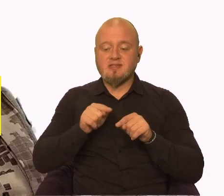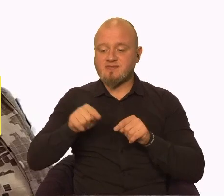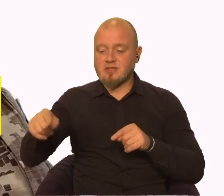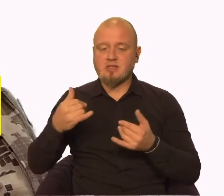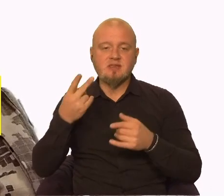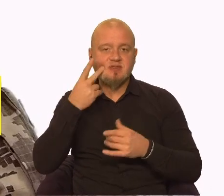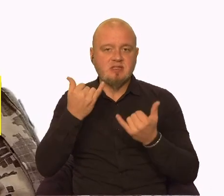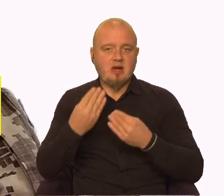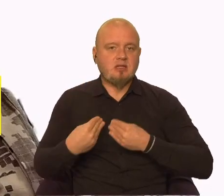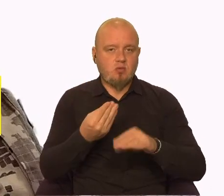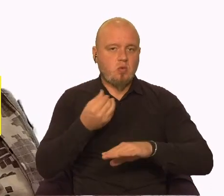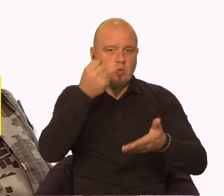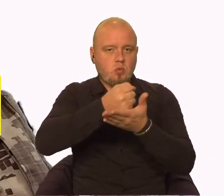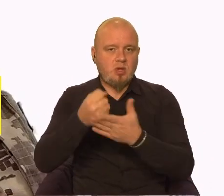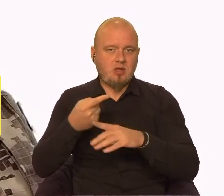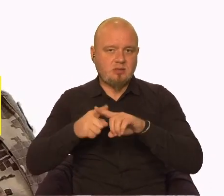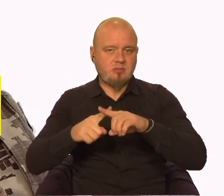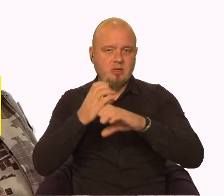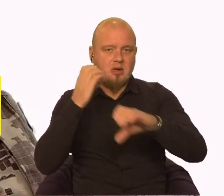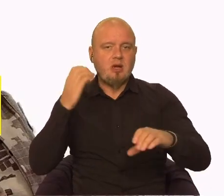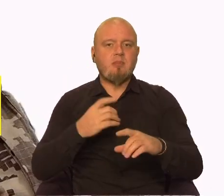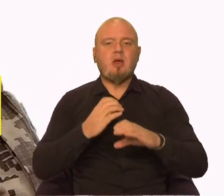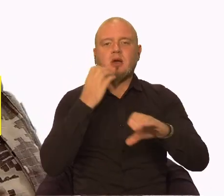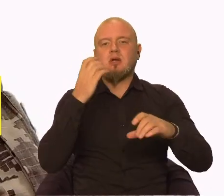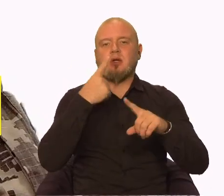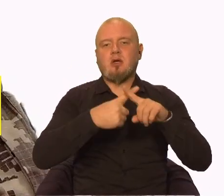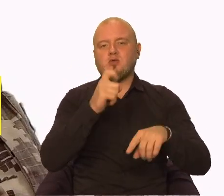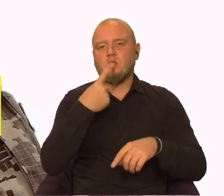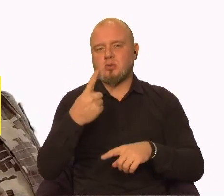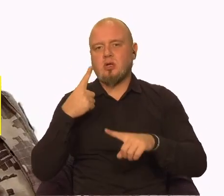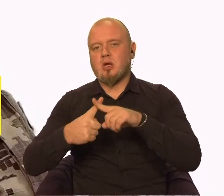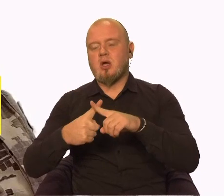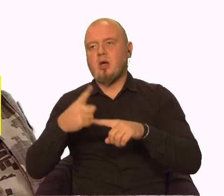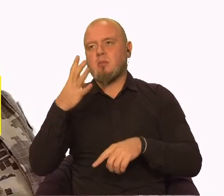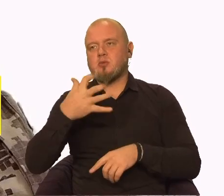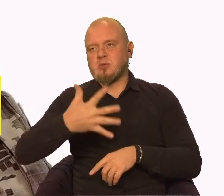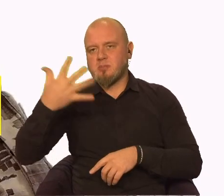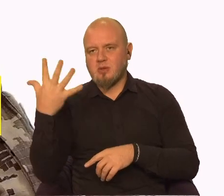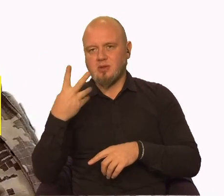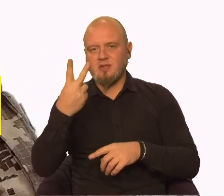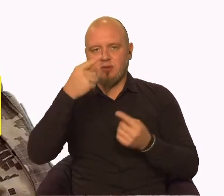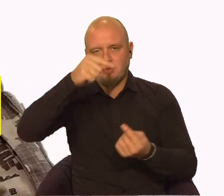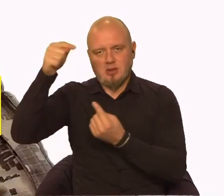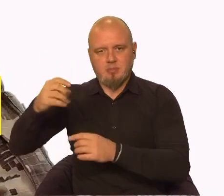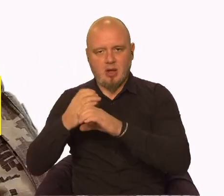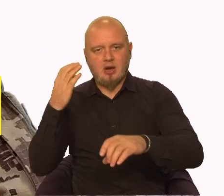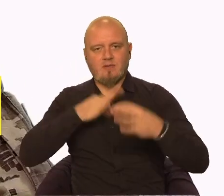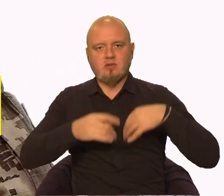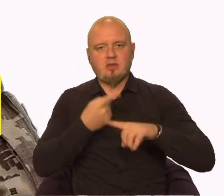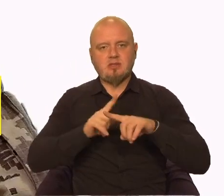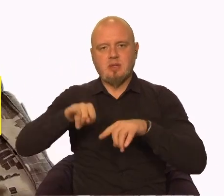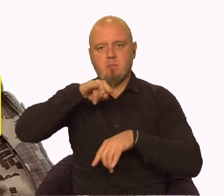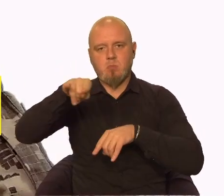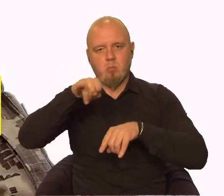цими ракетами. Ракети Х-101 або ж Х-555. Два типи ракет використовують ці